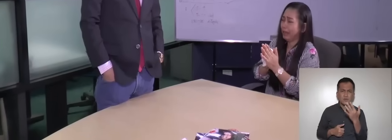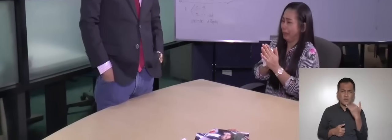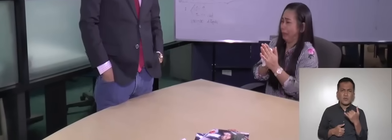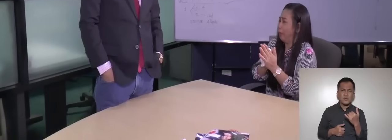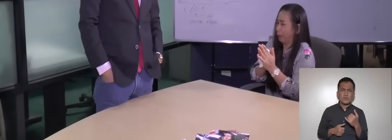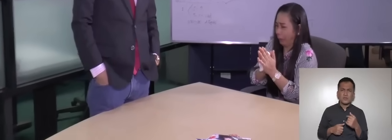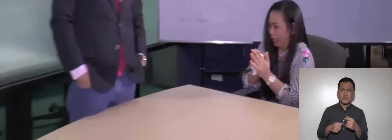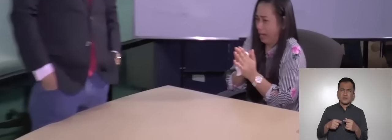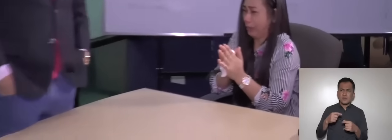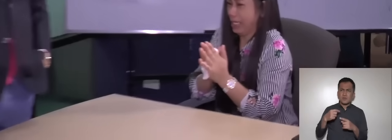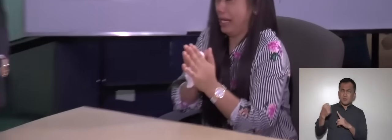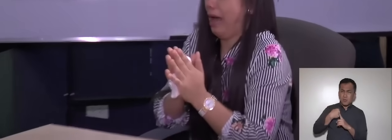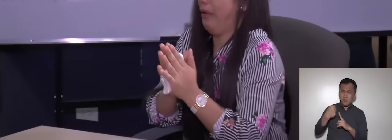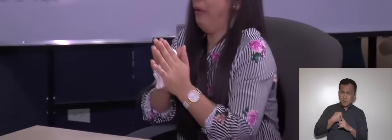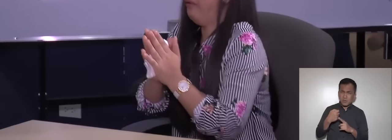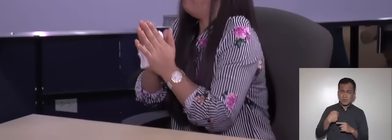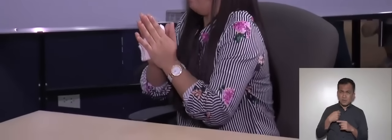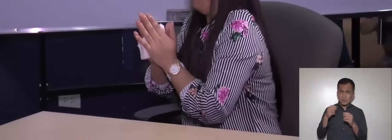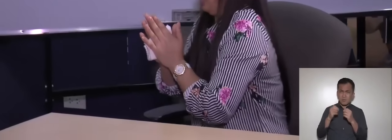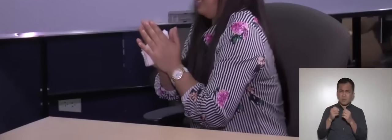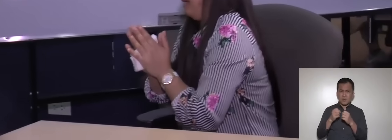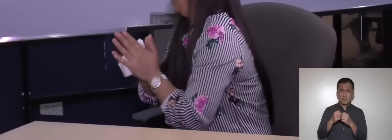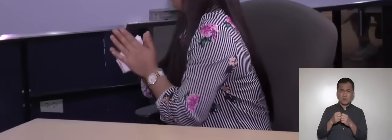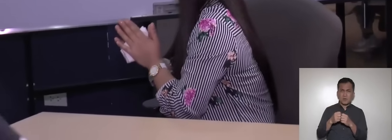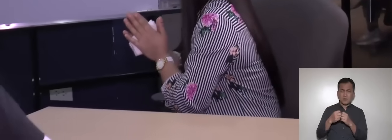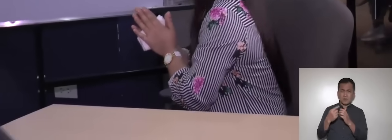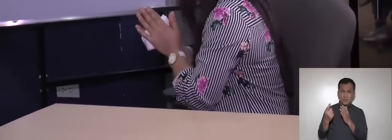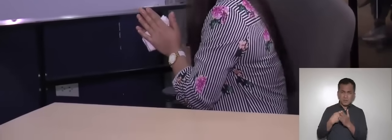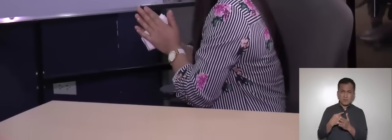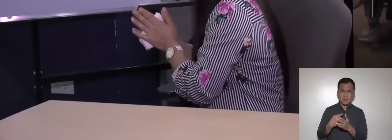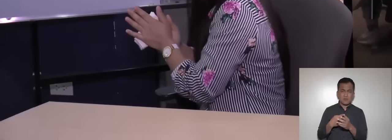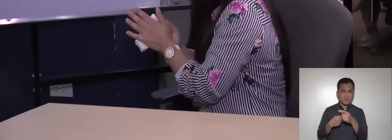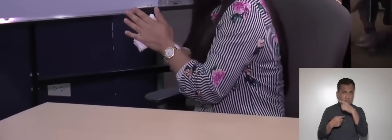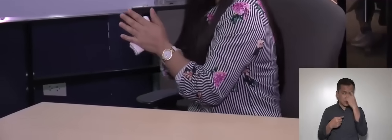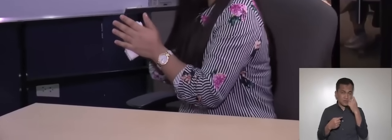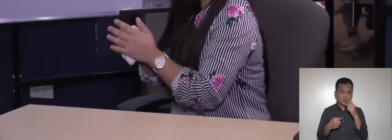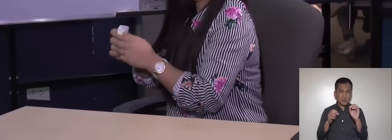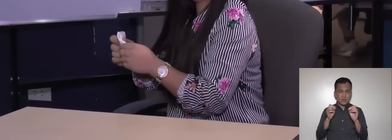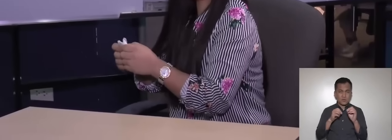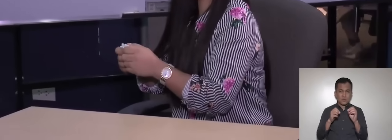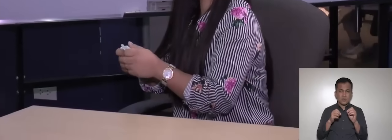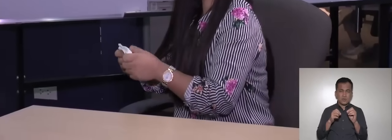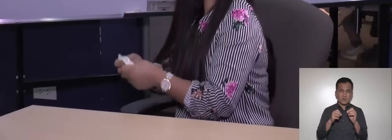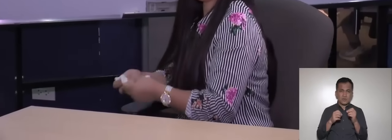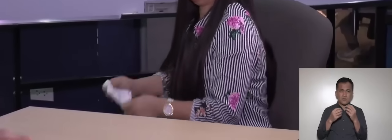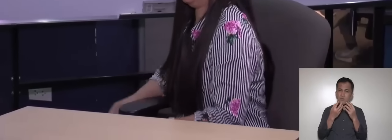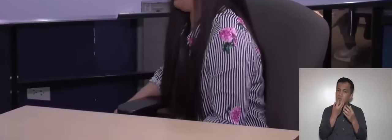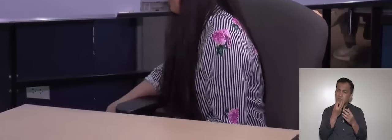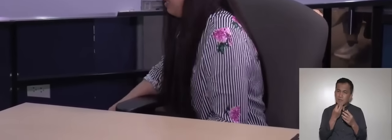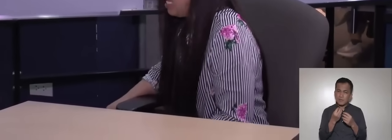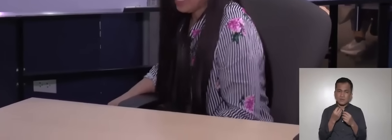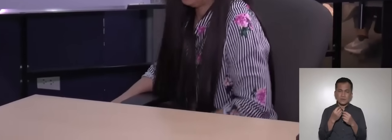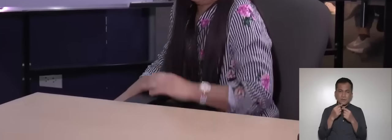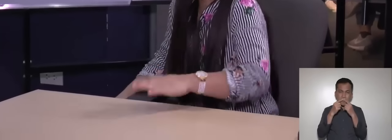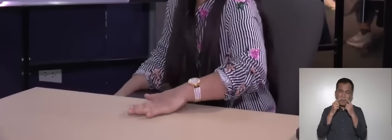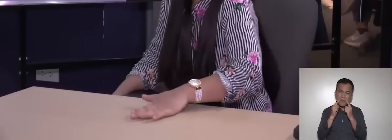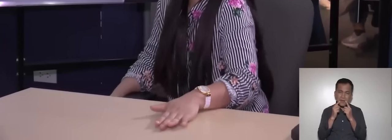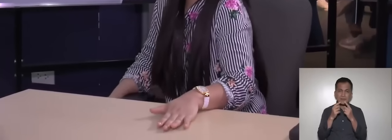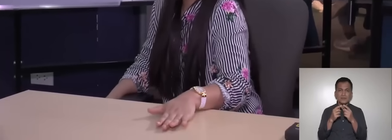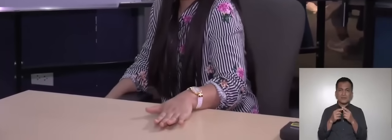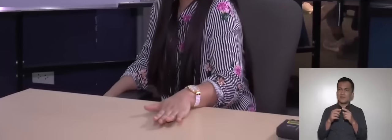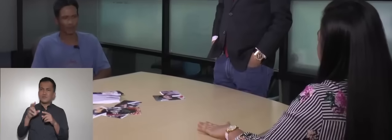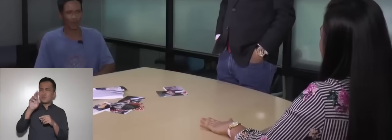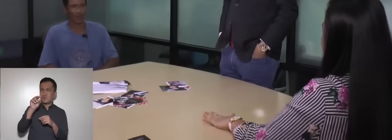Dahil? Bubugbugin ako niyan lalo. O dahil wala siyang balbas at ito may sir, balbas. Hindi po